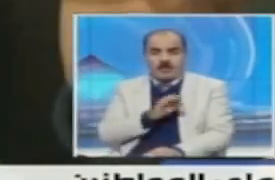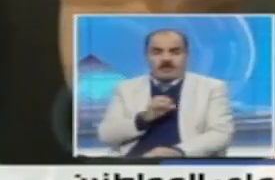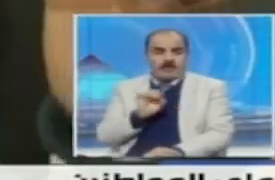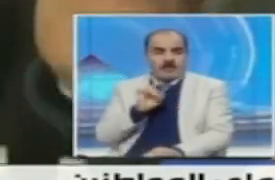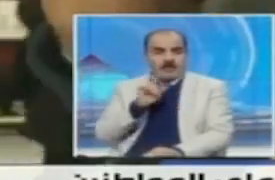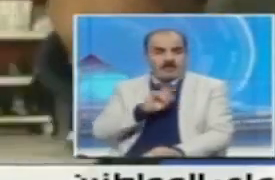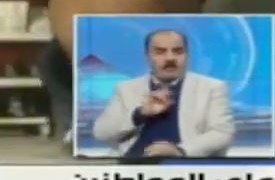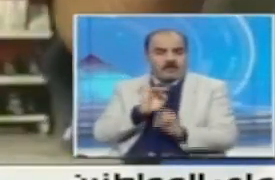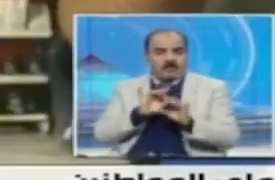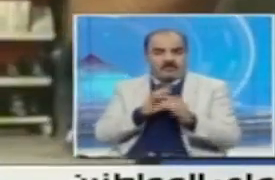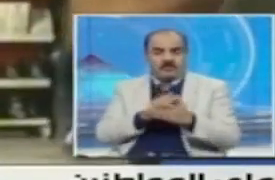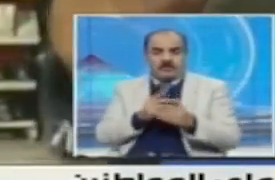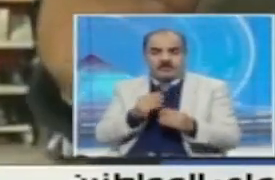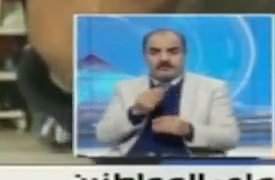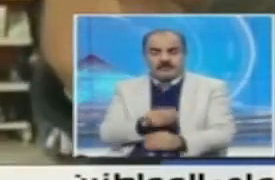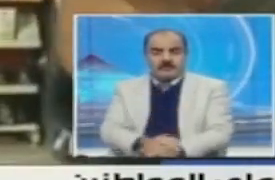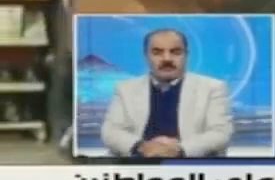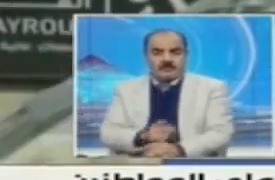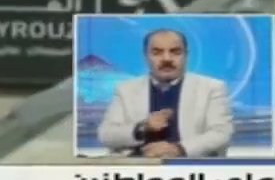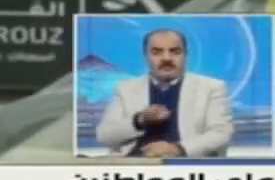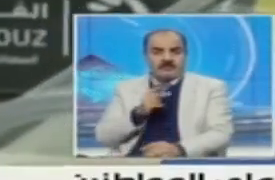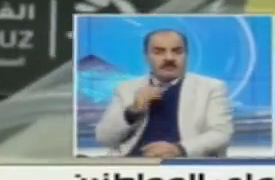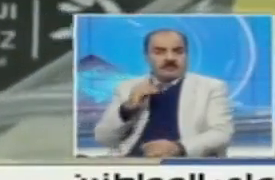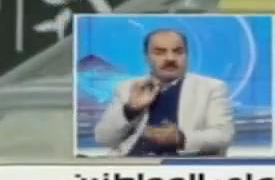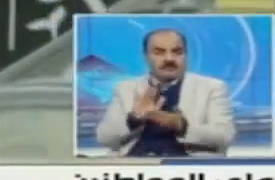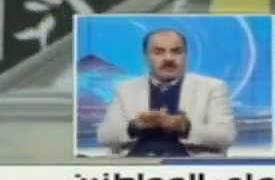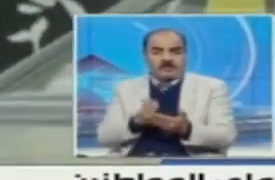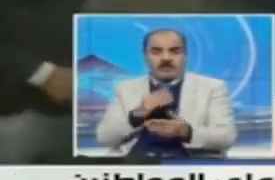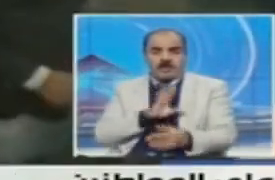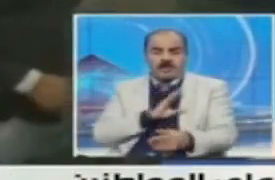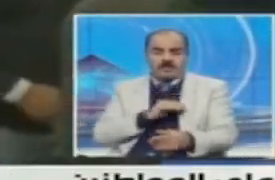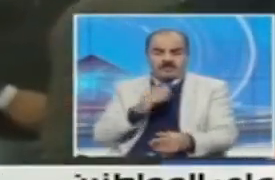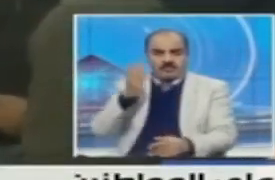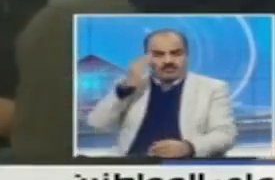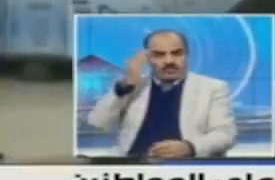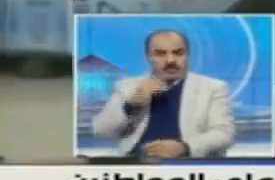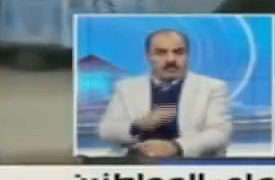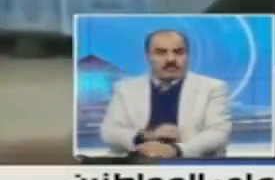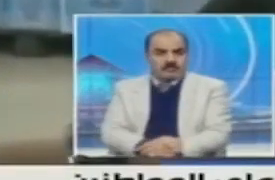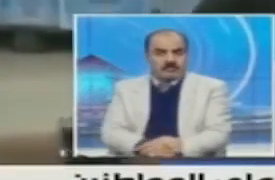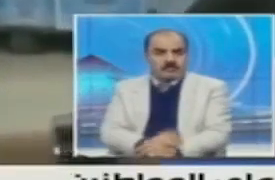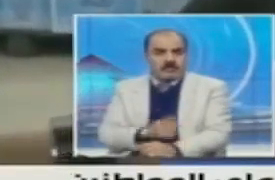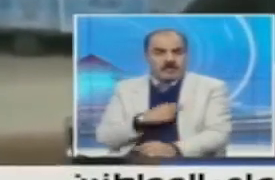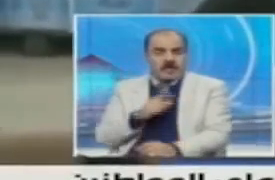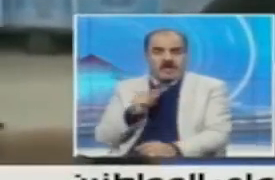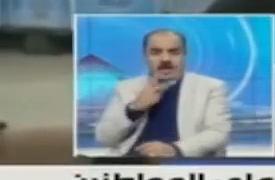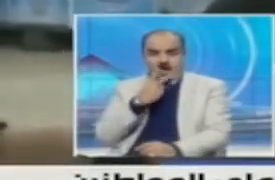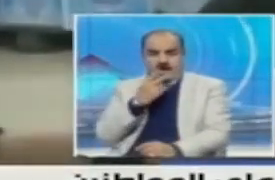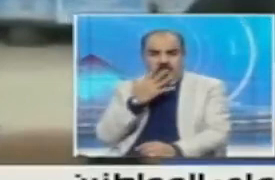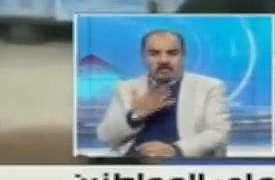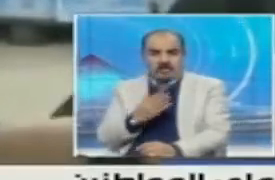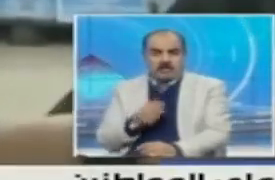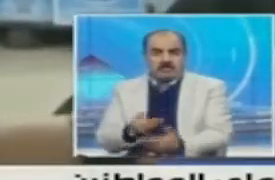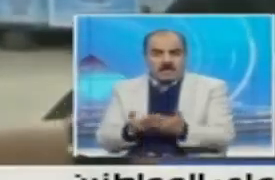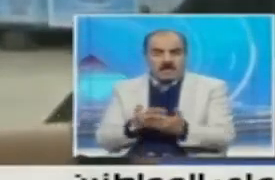أكبر، ربنا يخلي لينا يا رب، ربنا ما يحرمنا منه. قوات المسلحة فوق دماغنا، هي أحسن من حاجات